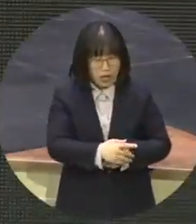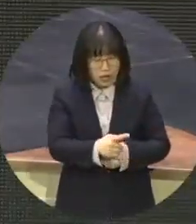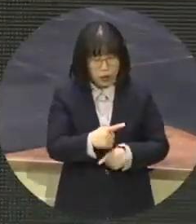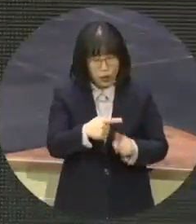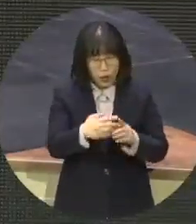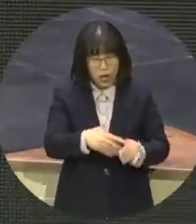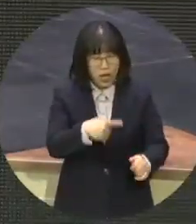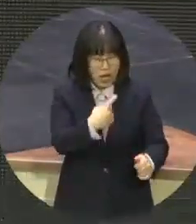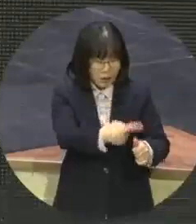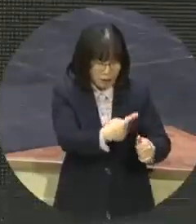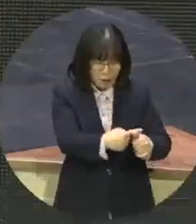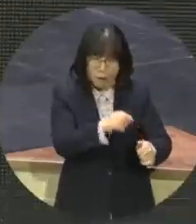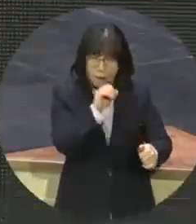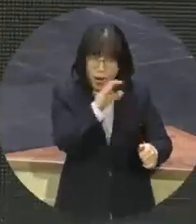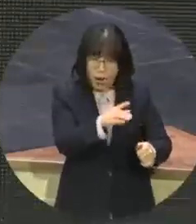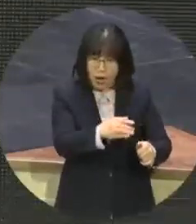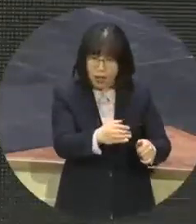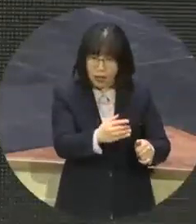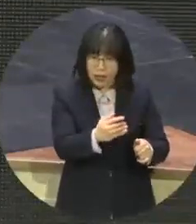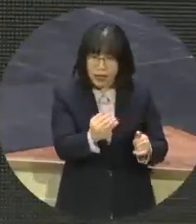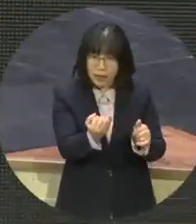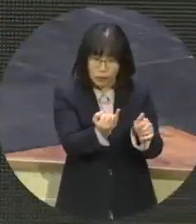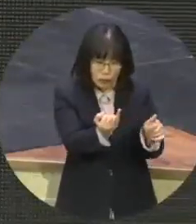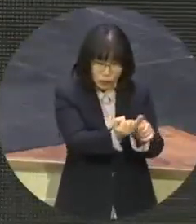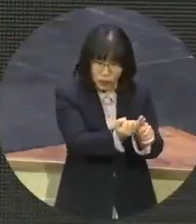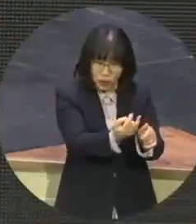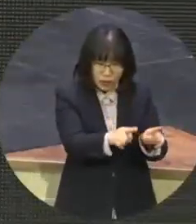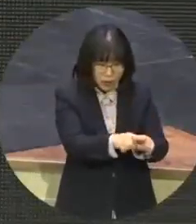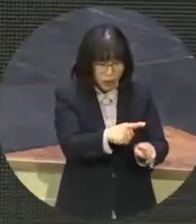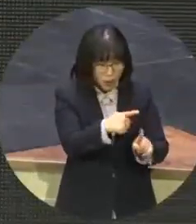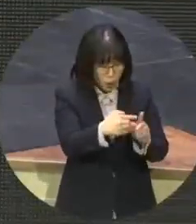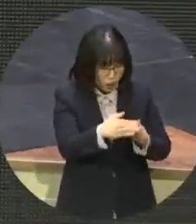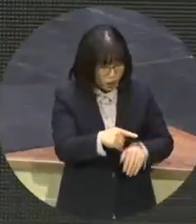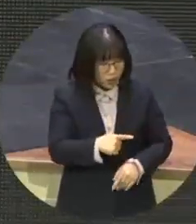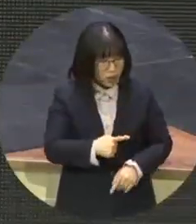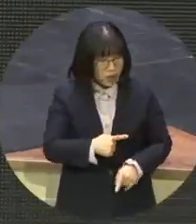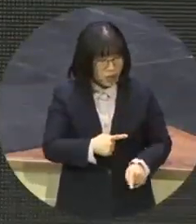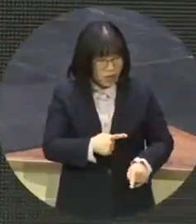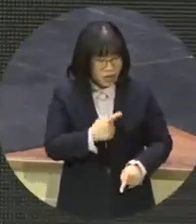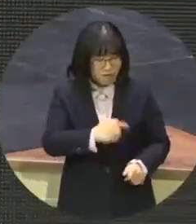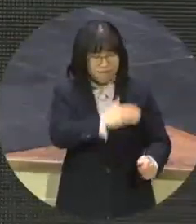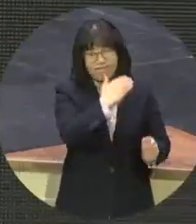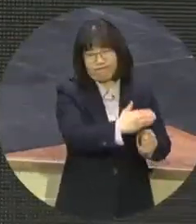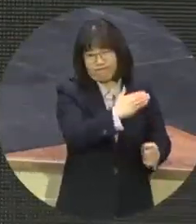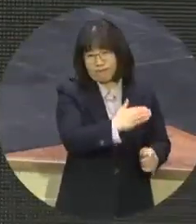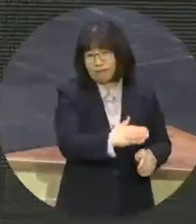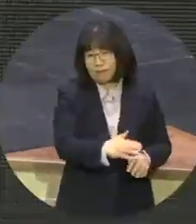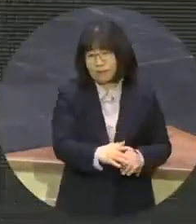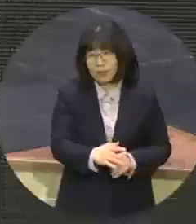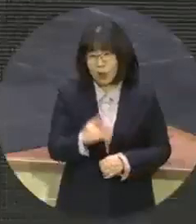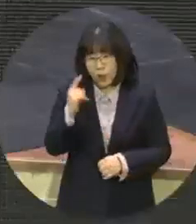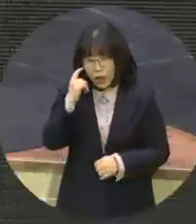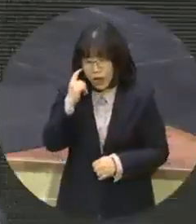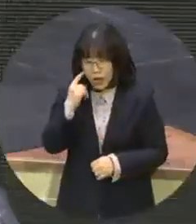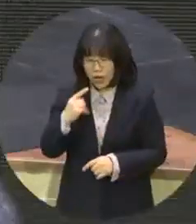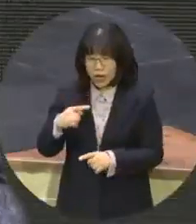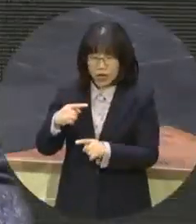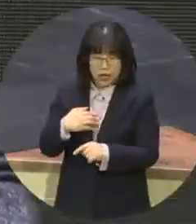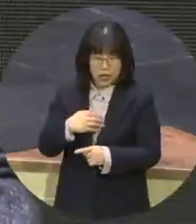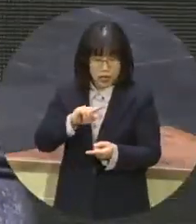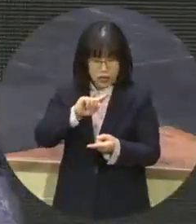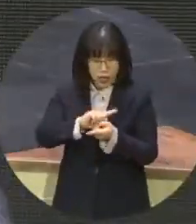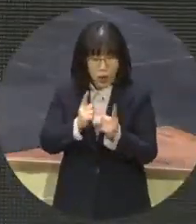그 형, 이모부하고 교회 문제에 대해서는요, 절대 양보 안 해. 그 이모부가 인도 못 받으니까, 딱 기도, 우리 어머니